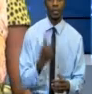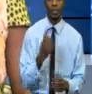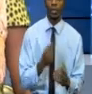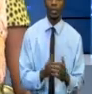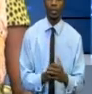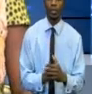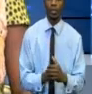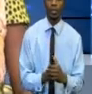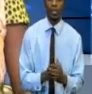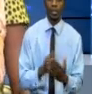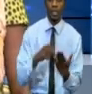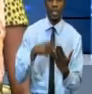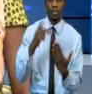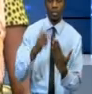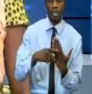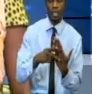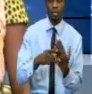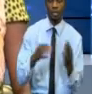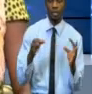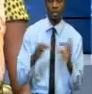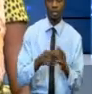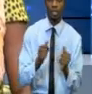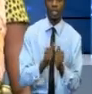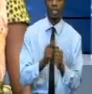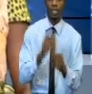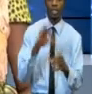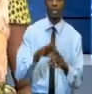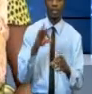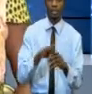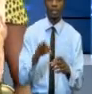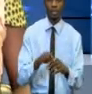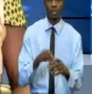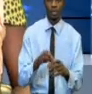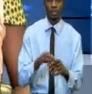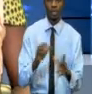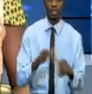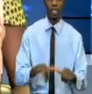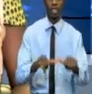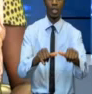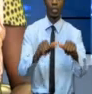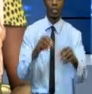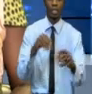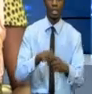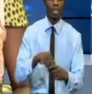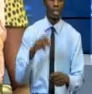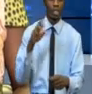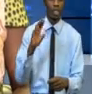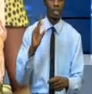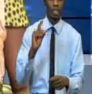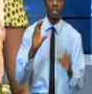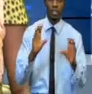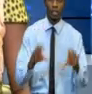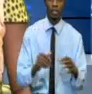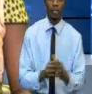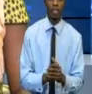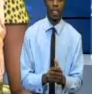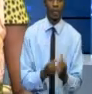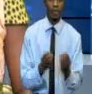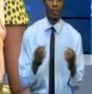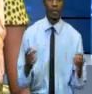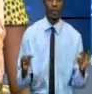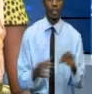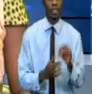réflexion prospective sur le processus électoral en République démocratique du Congo. On prépare à ses assises les représentants des